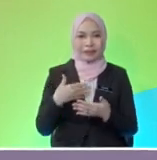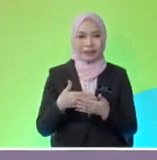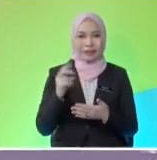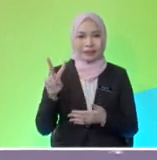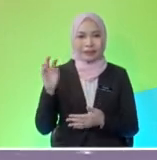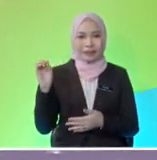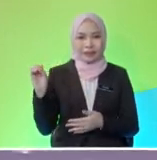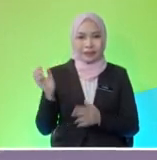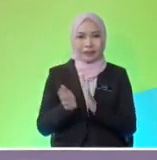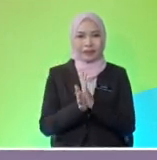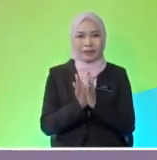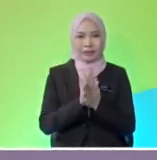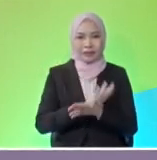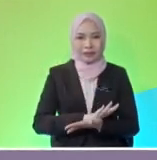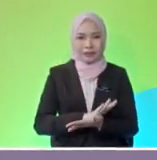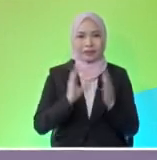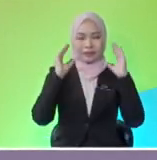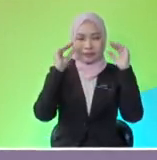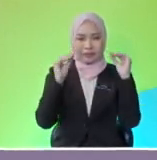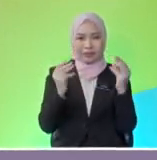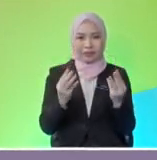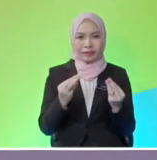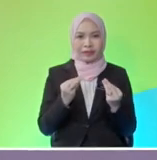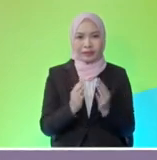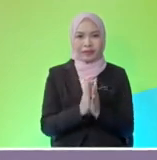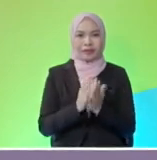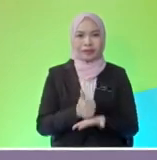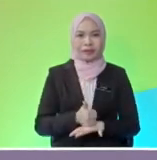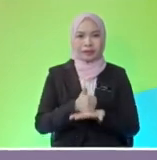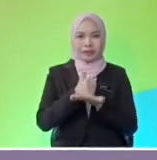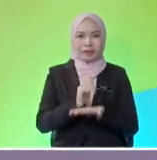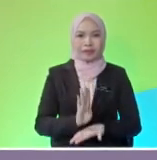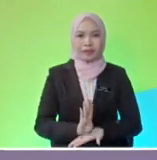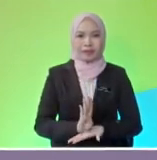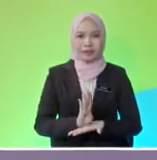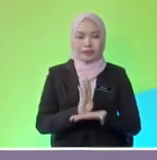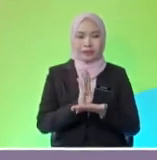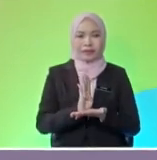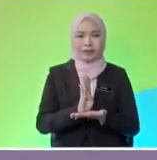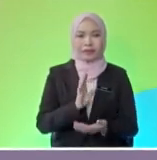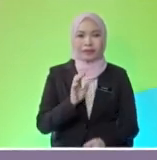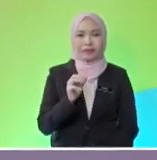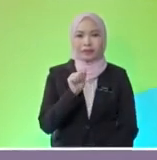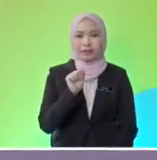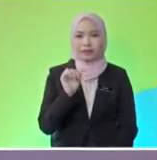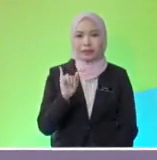Jadi, sekarang ni cikgu nak minta tolong bantuan daripada Aiman dan juga murid-murid di rumah supaya kita